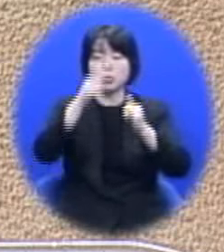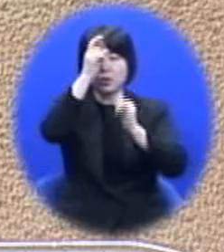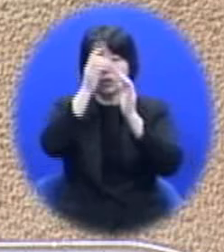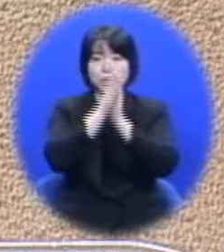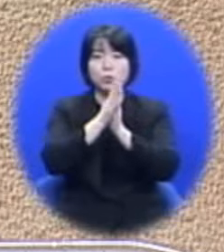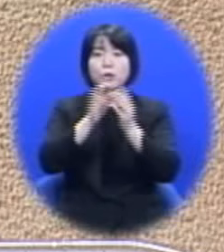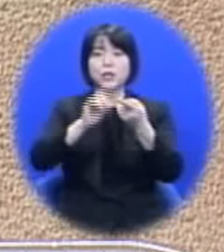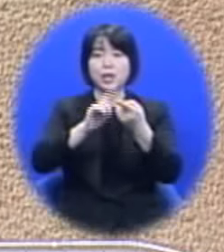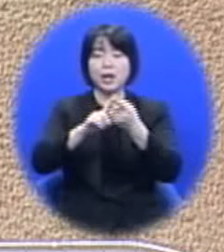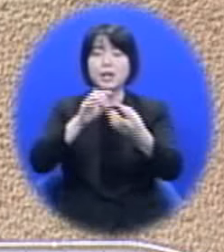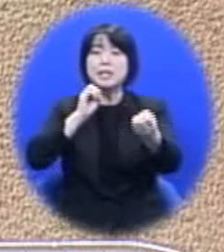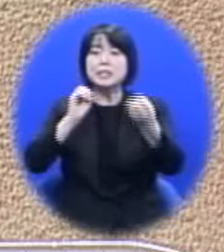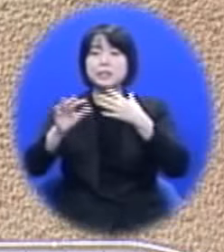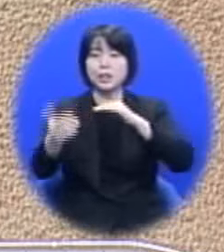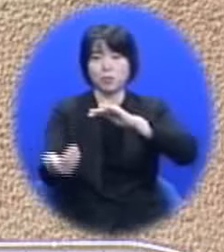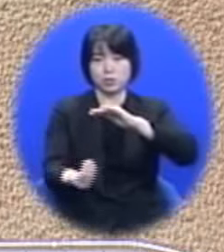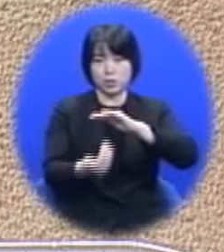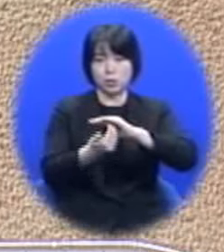응답으로 이루어져요.